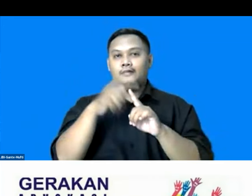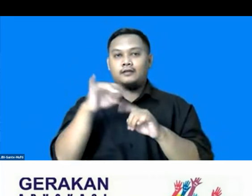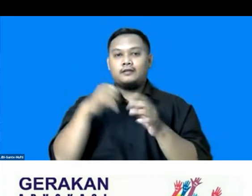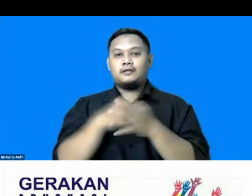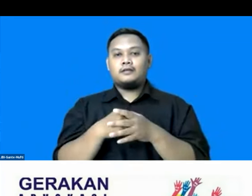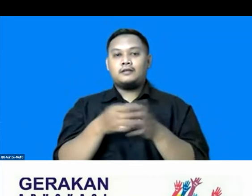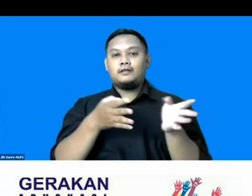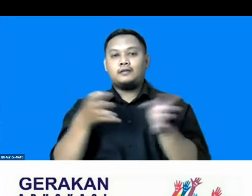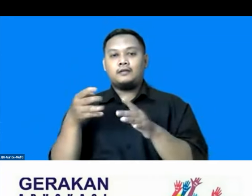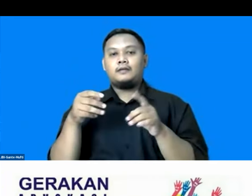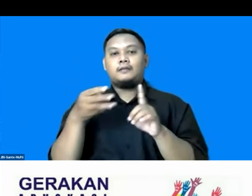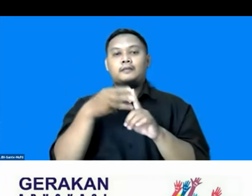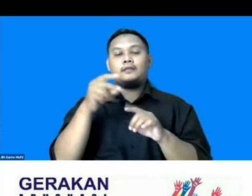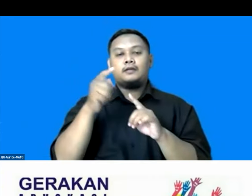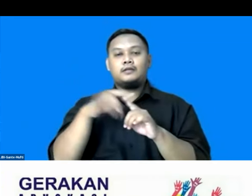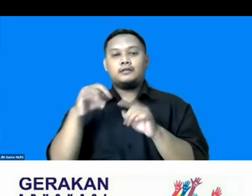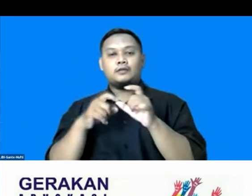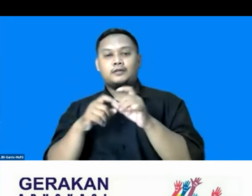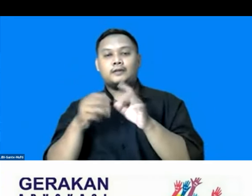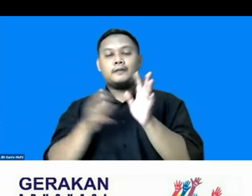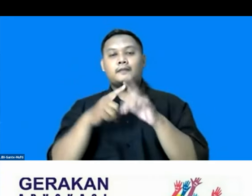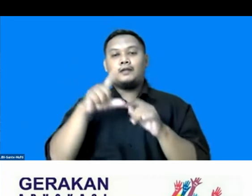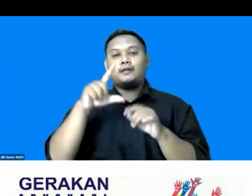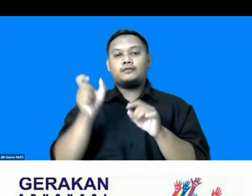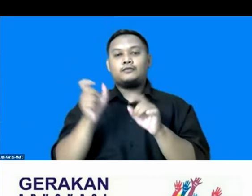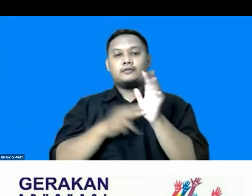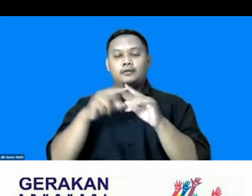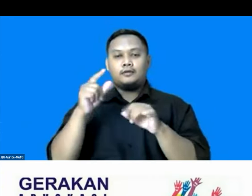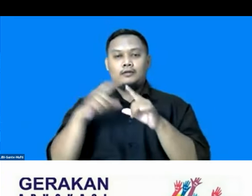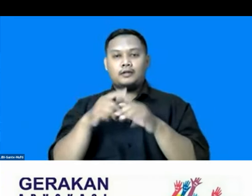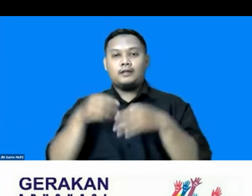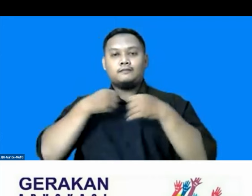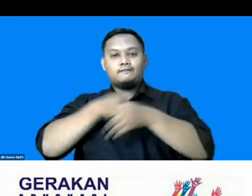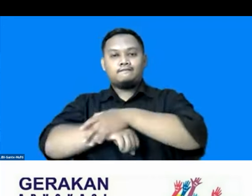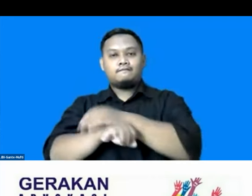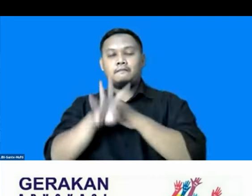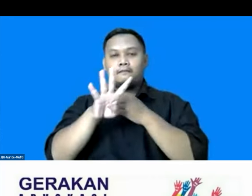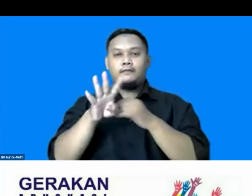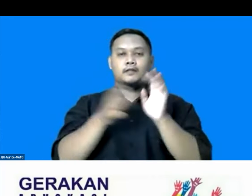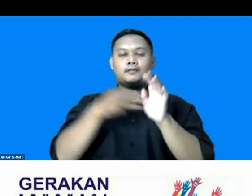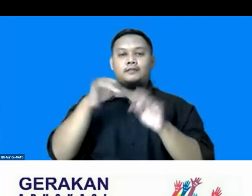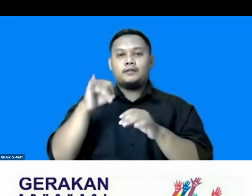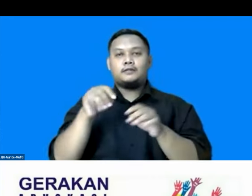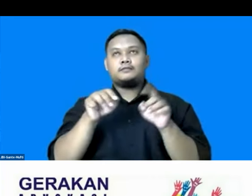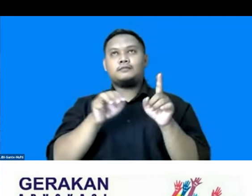Berti Soli Dima Malingara, lahir tanggal 4 Mei